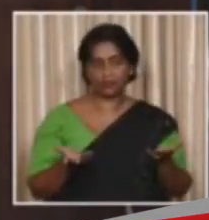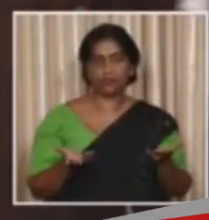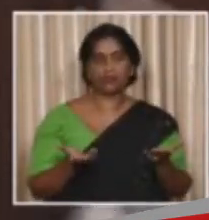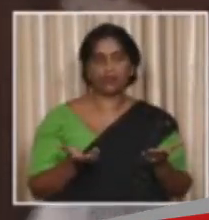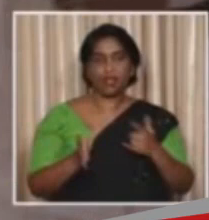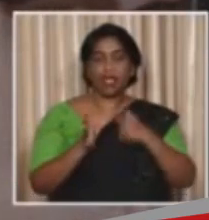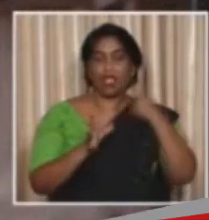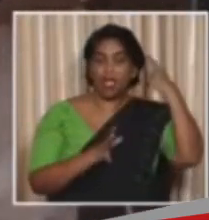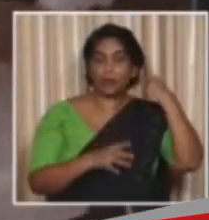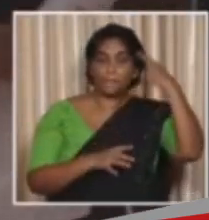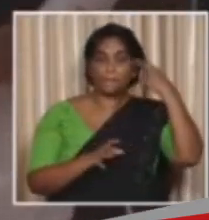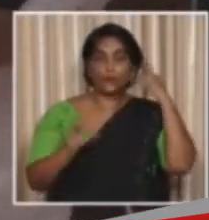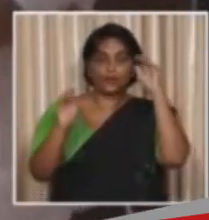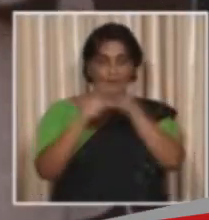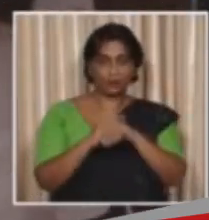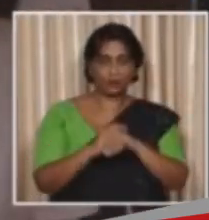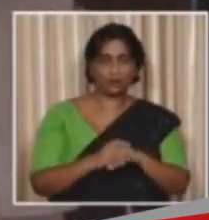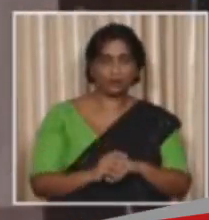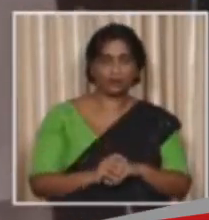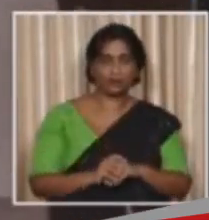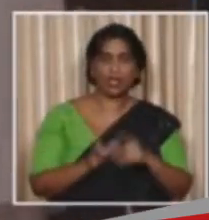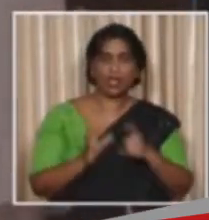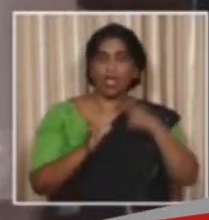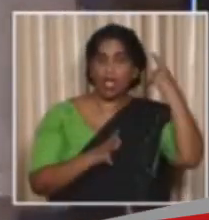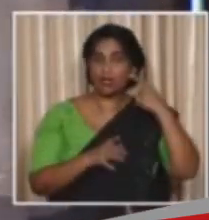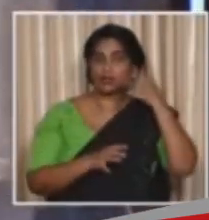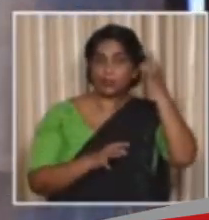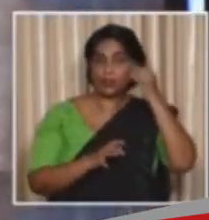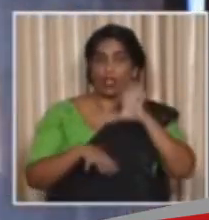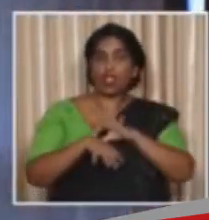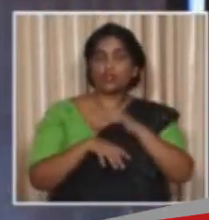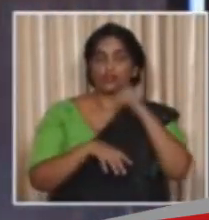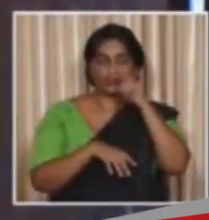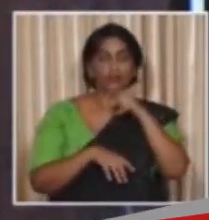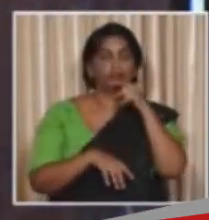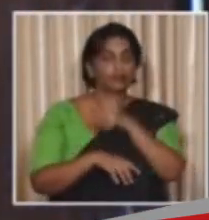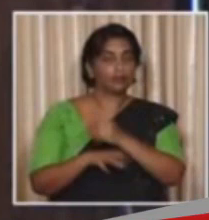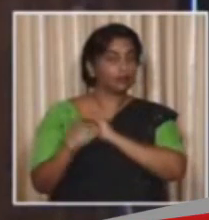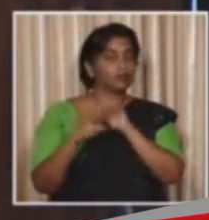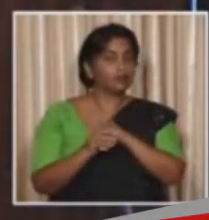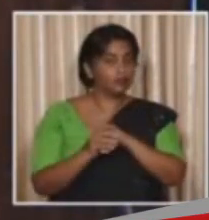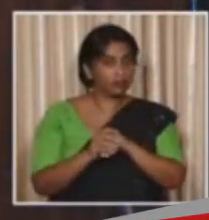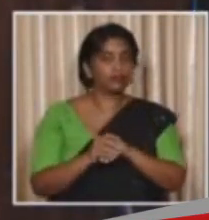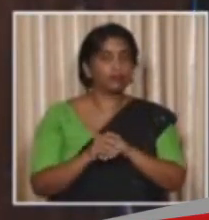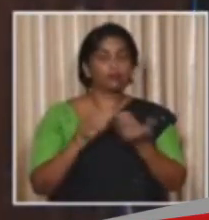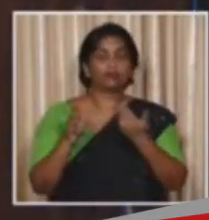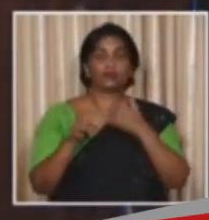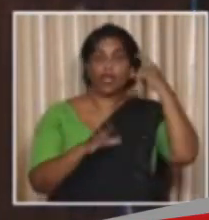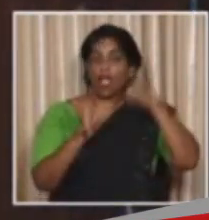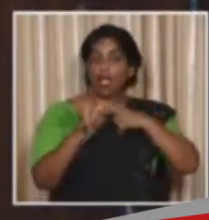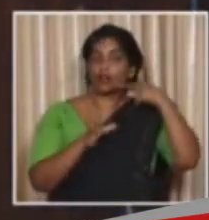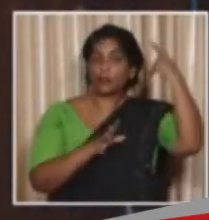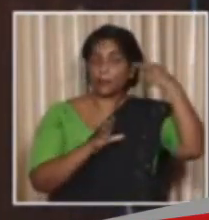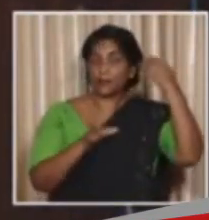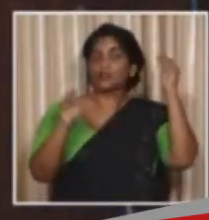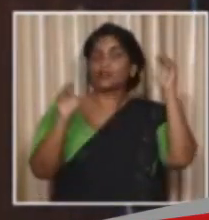කීදා හිටියද අංගොඩ මානසික රෝලට තමයි අරින්න වෙන්නේ අංගොඩ මානසික රෝලට එතුමායිනම් පෙනීටි නායරවත් අරින්න උනේ